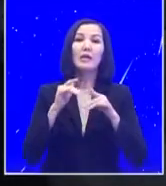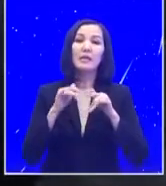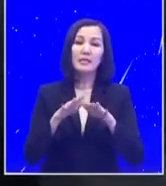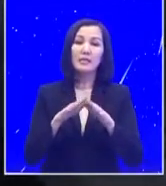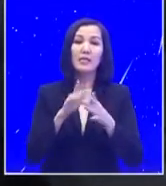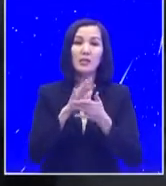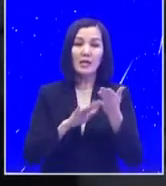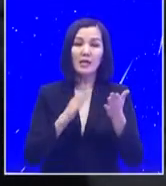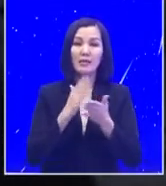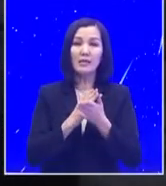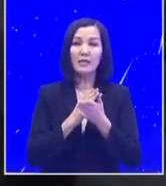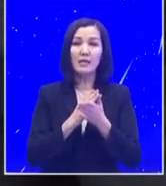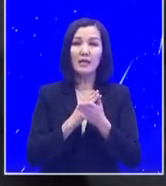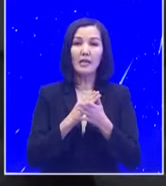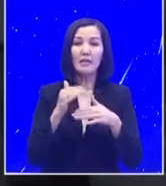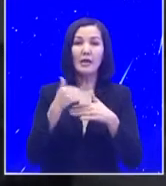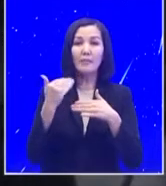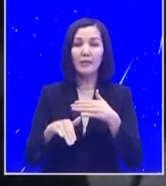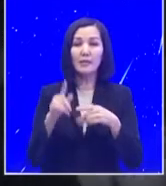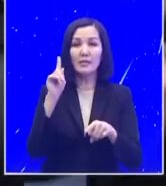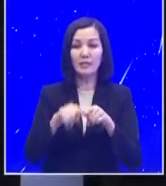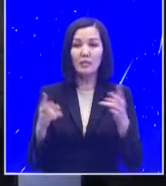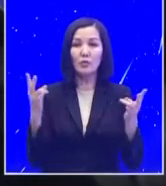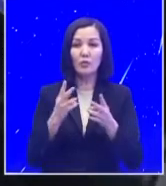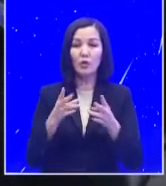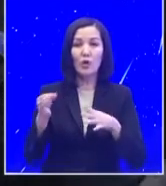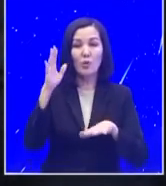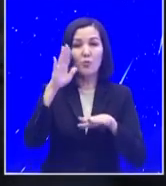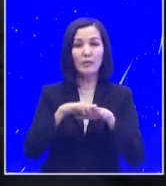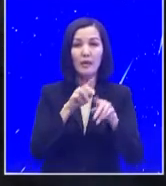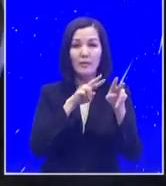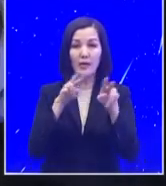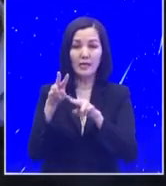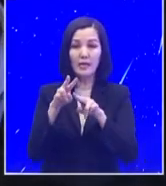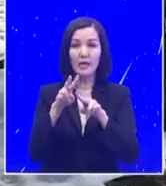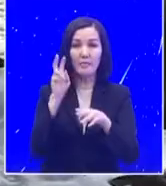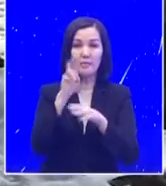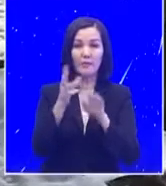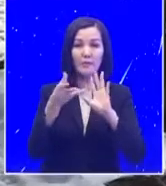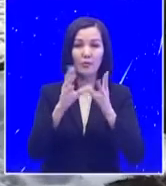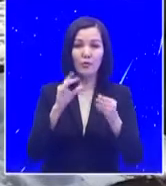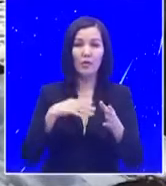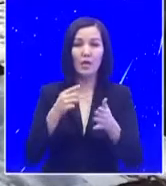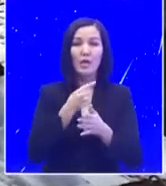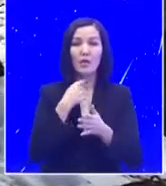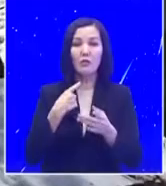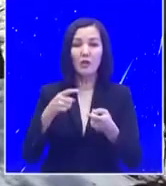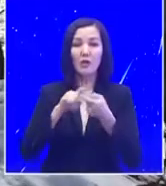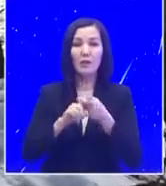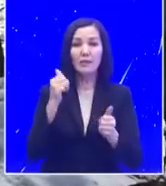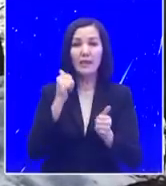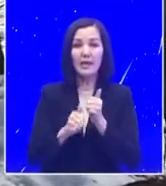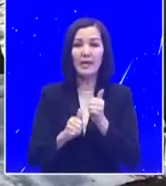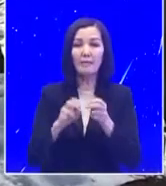қалған кей жұмысты жеделдету қажет. Бар жұмысты бақылауында ұстайтын Амандық Баталов аралауын осылай қорытты. Талдықорғанға қатысты әр